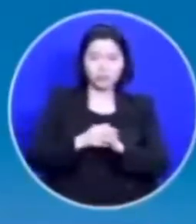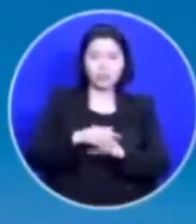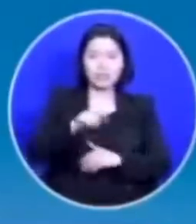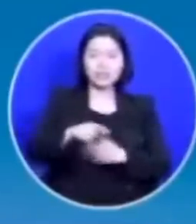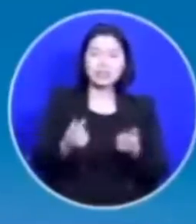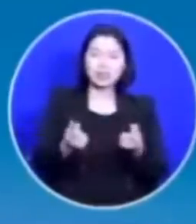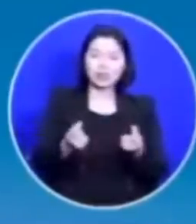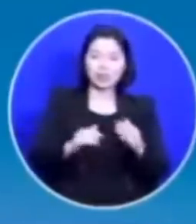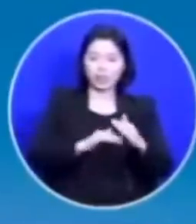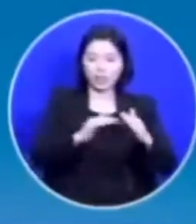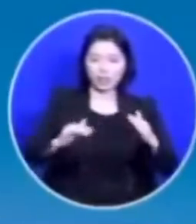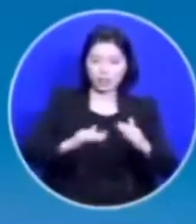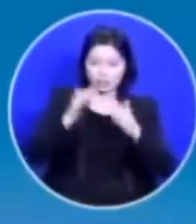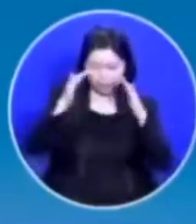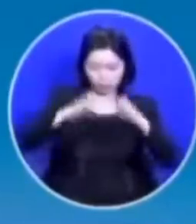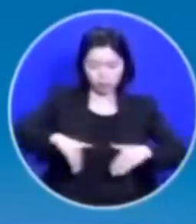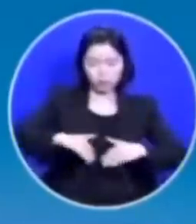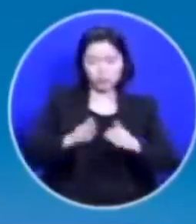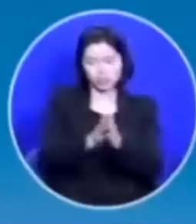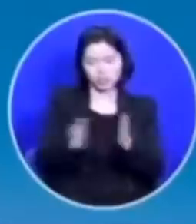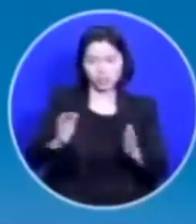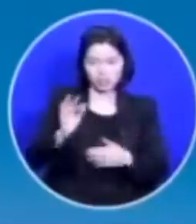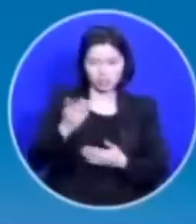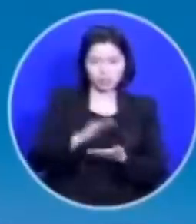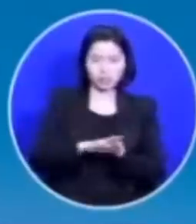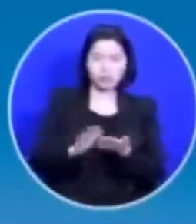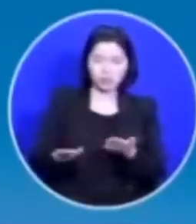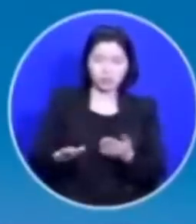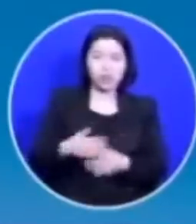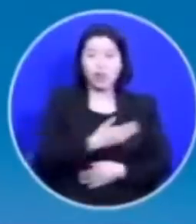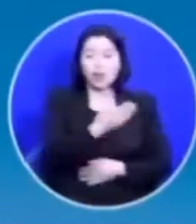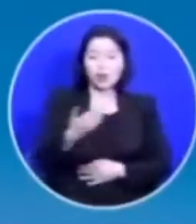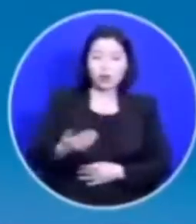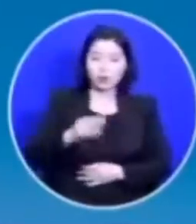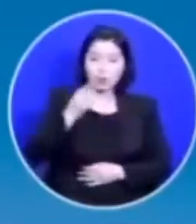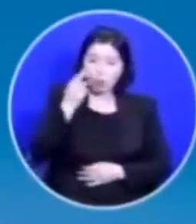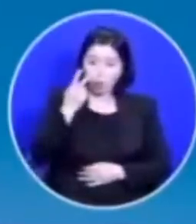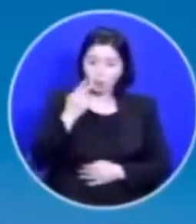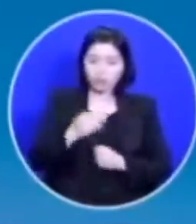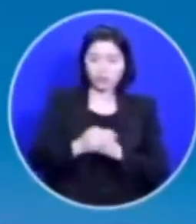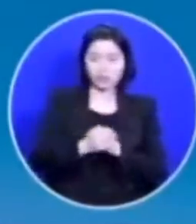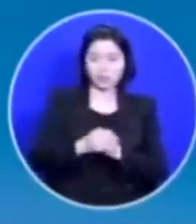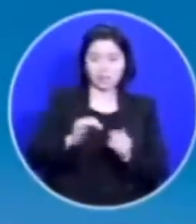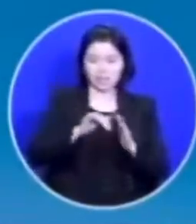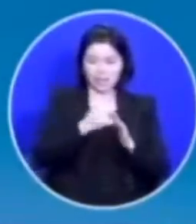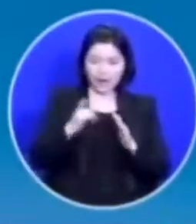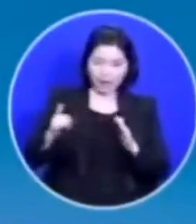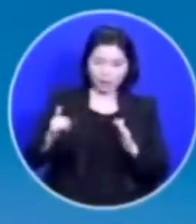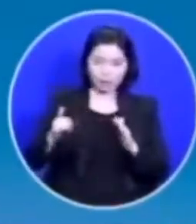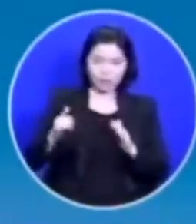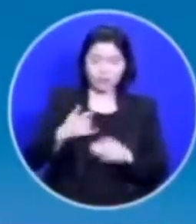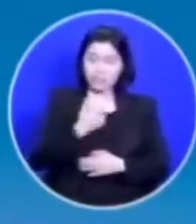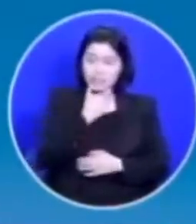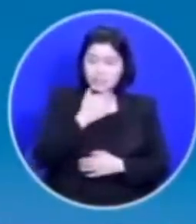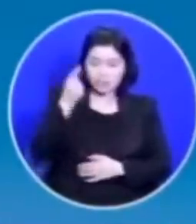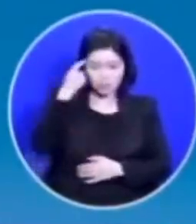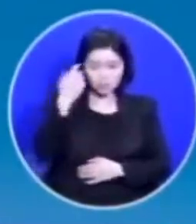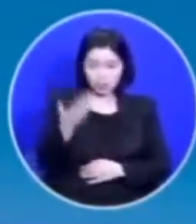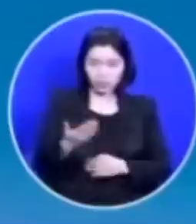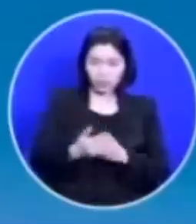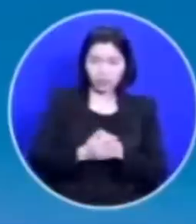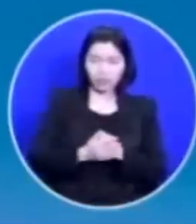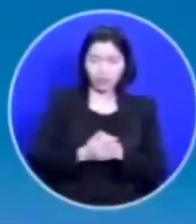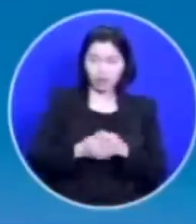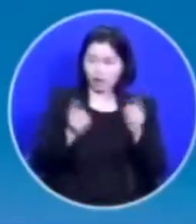이렇게 가정의 무너지기 시작하는 것 여러분 혹시 가족이 실 습니까